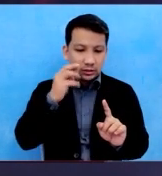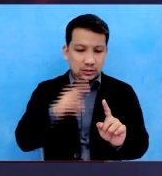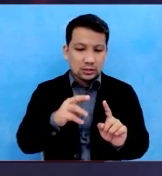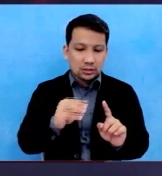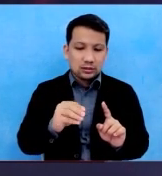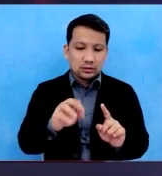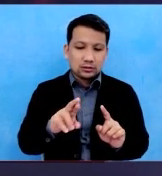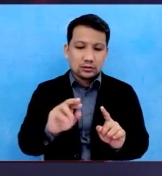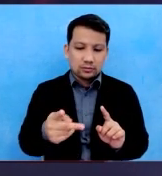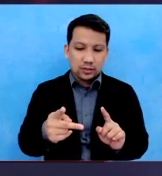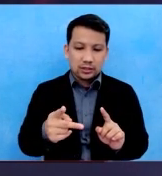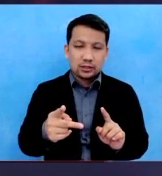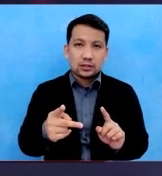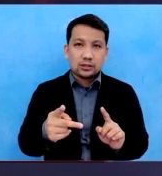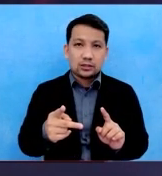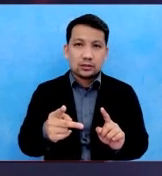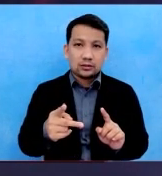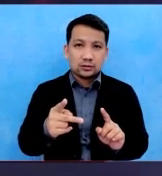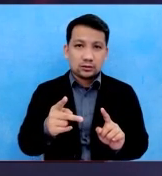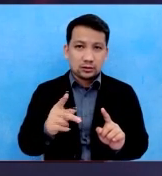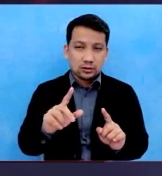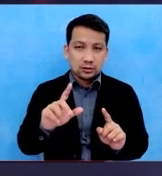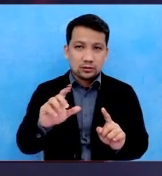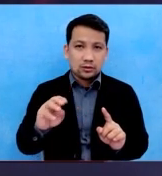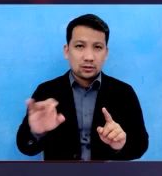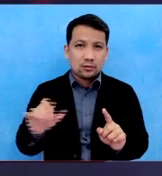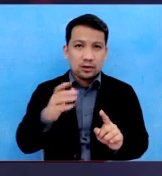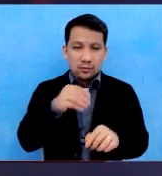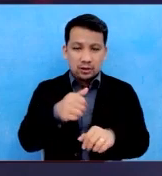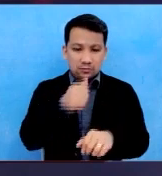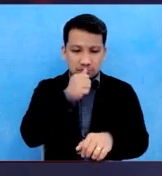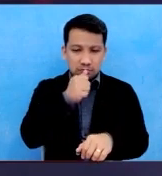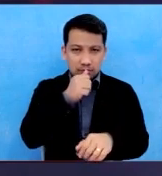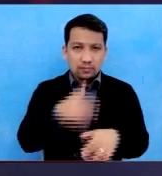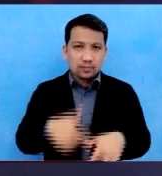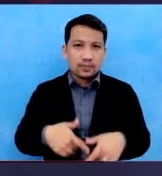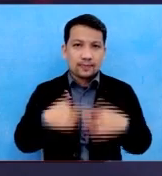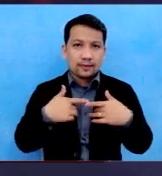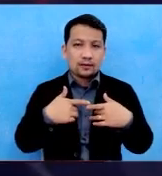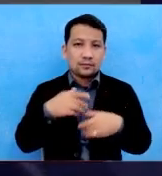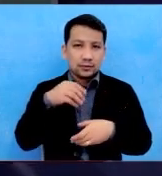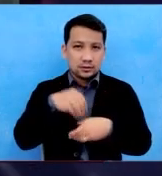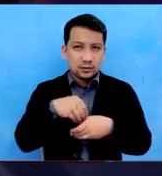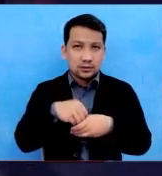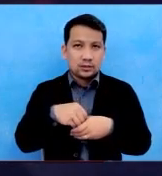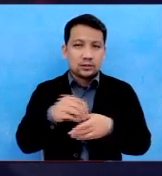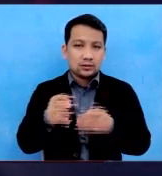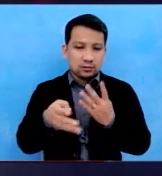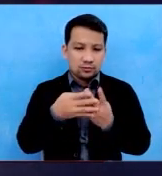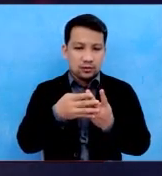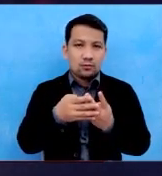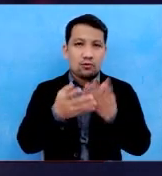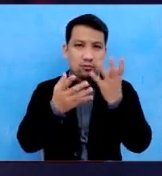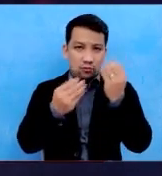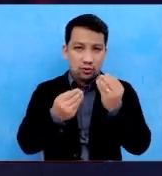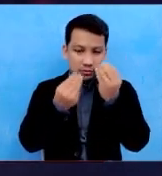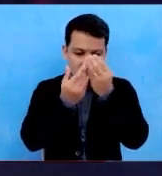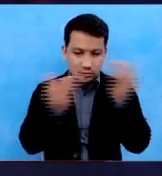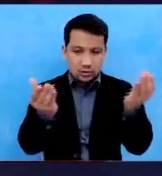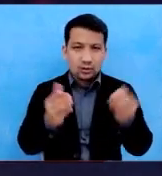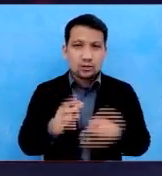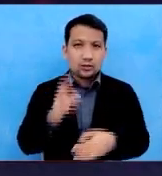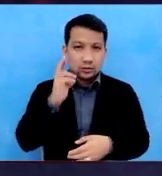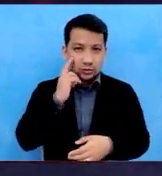Hiniling din itong isikretong usapan nila dahil delikado daw ang buhay niya dahil nasa loob pa siya ng kulungan. Gusto rin daw niyang makausap si Roy